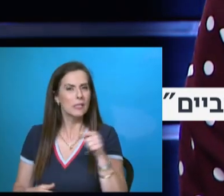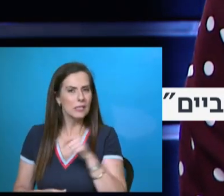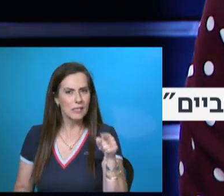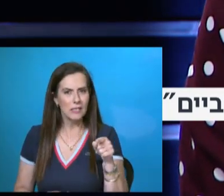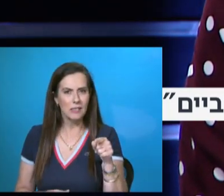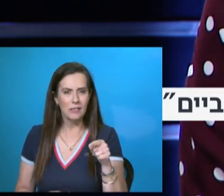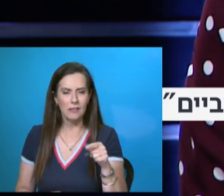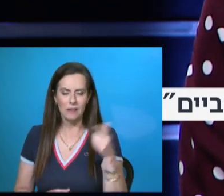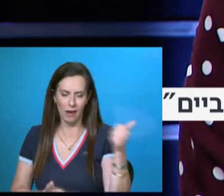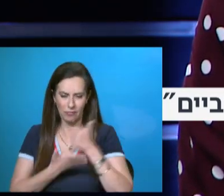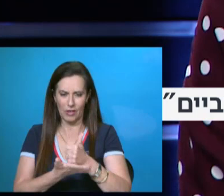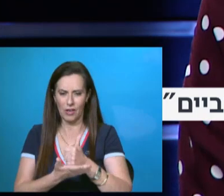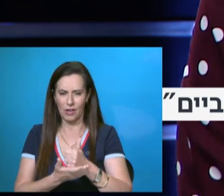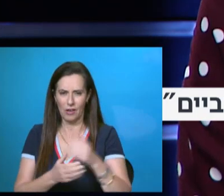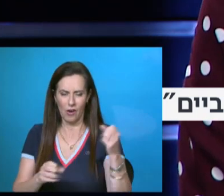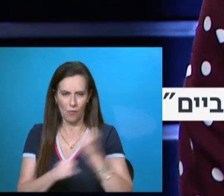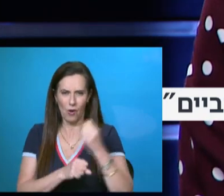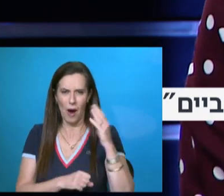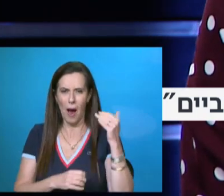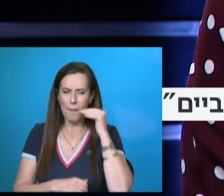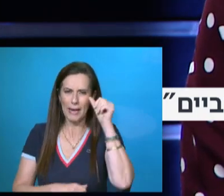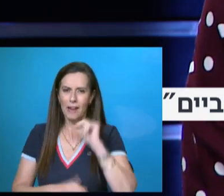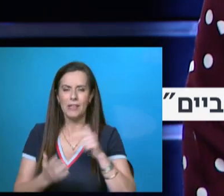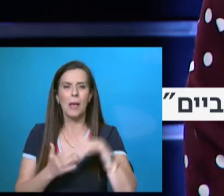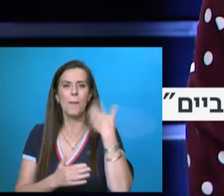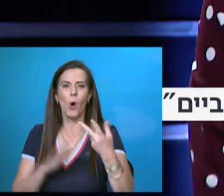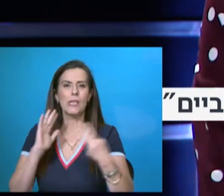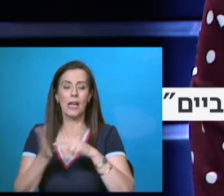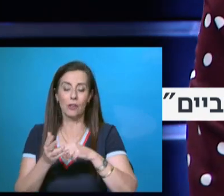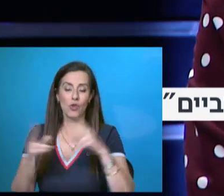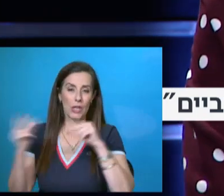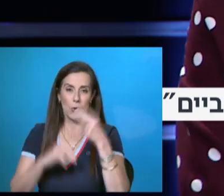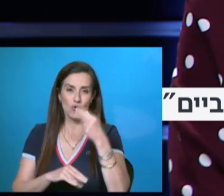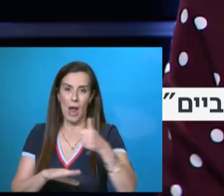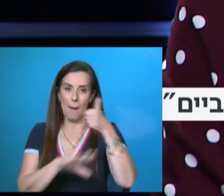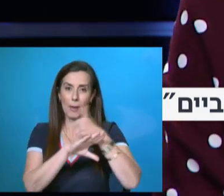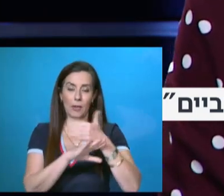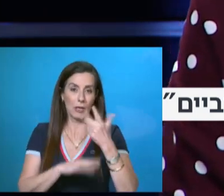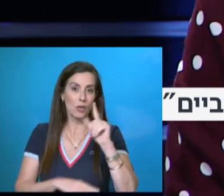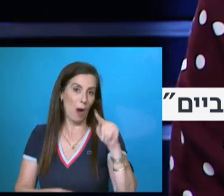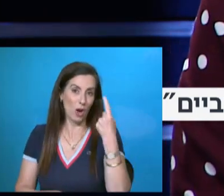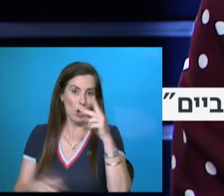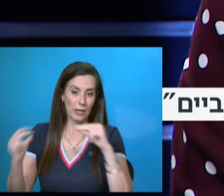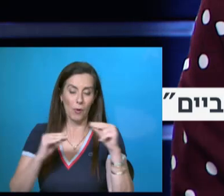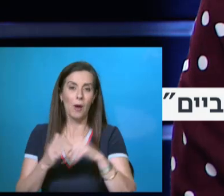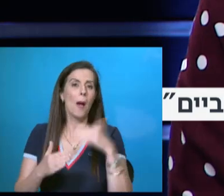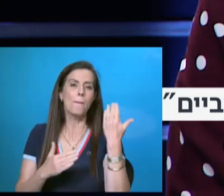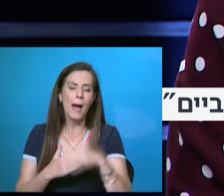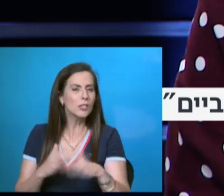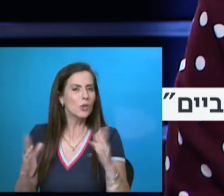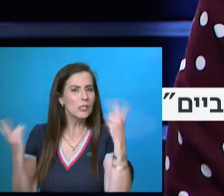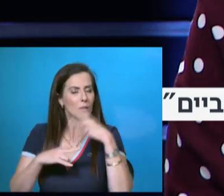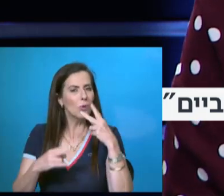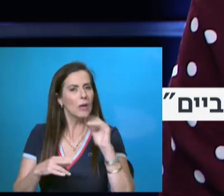הבית הלבן החדשה, סטפני גרישן. זה קרה מחוץ לחדר שבו שוחחו שני המנהיגים במשך כמעט שעה. בסוף הם סיכמו לחדש את